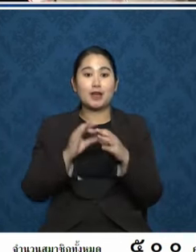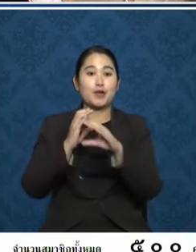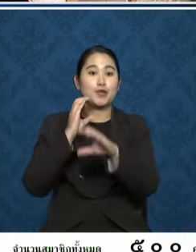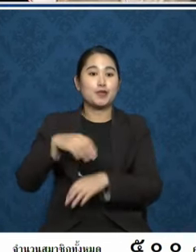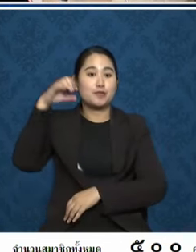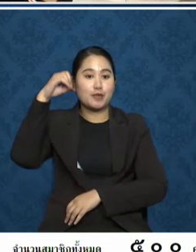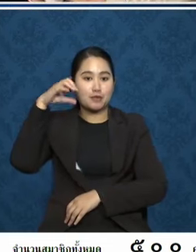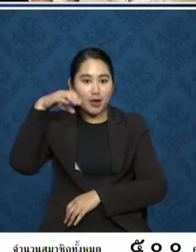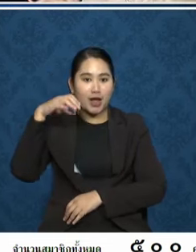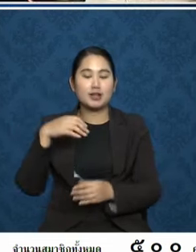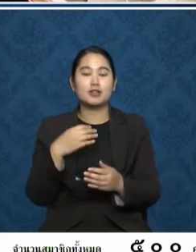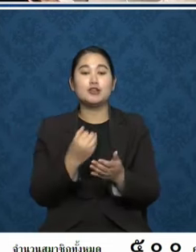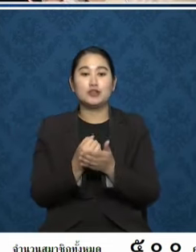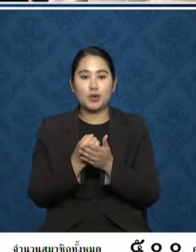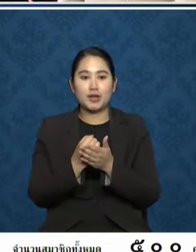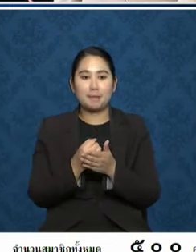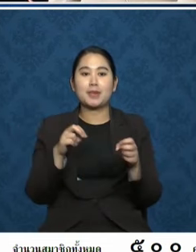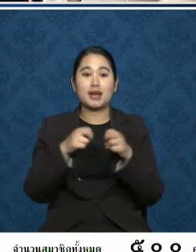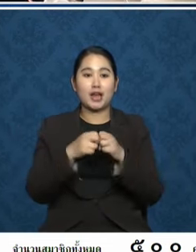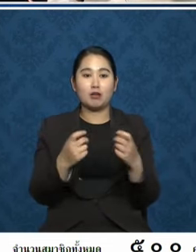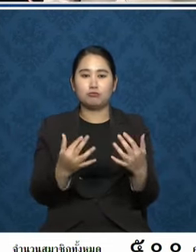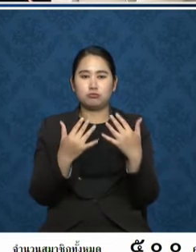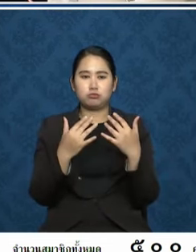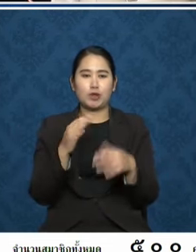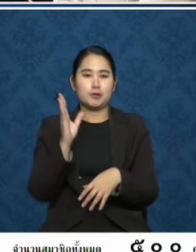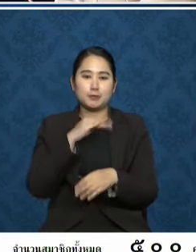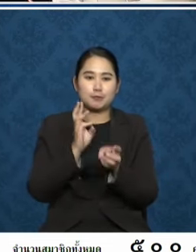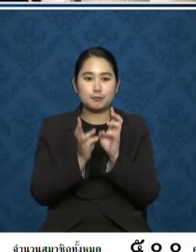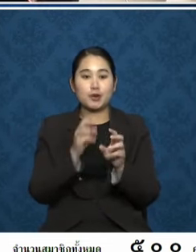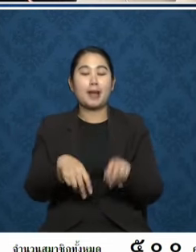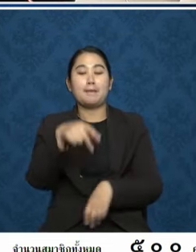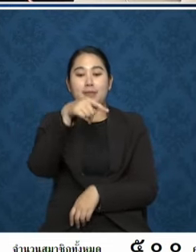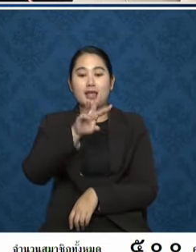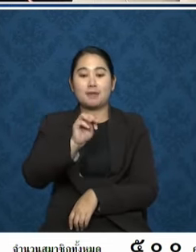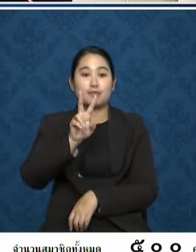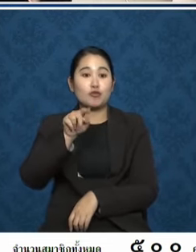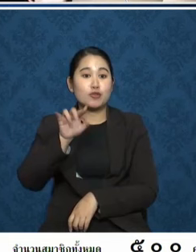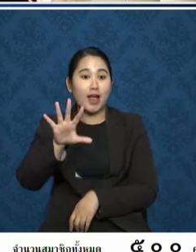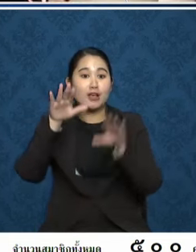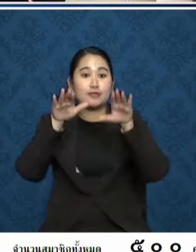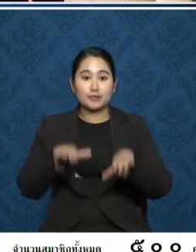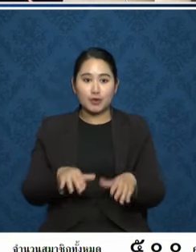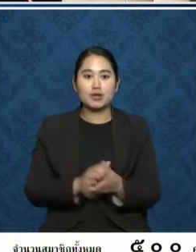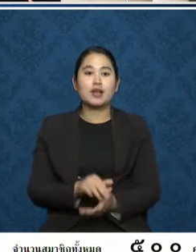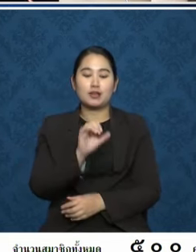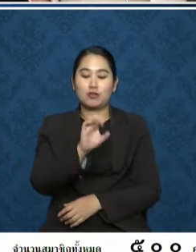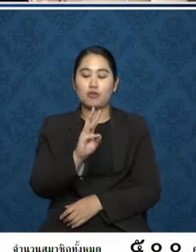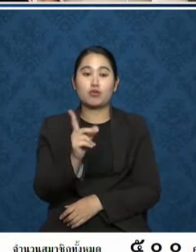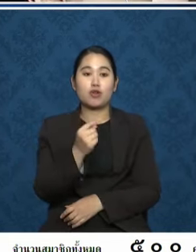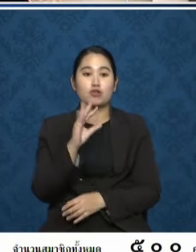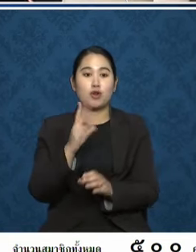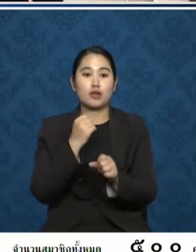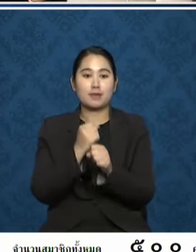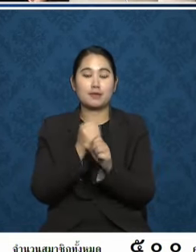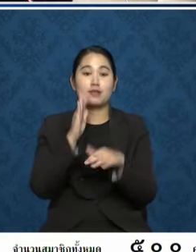ปัญหามุลภาวะฝึงควัน PM 2.5 ใช่ไครัสวทช.เขาก็มีการพัฒน